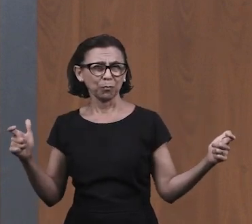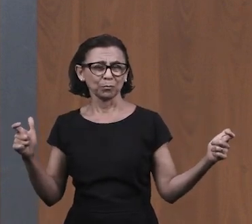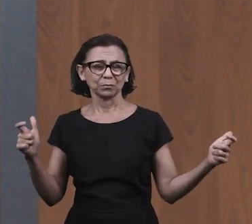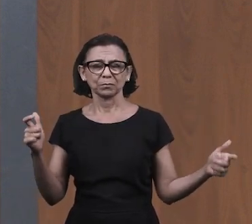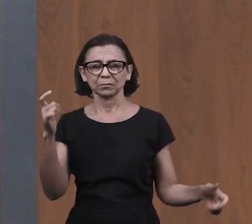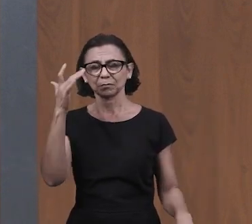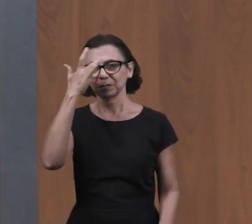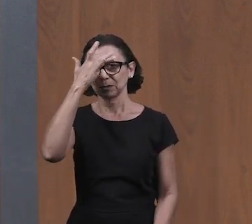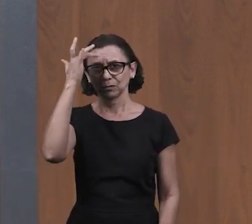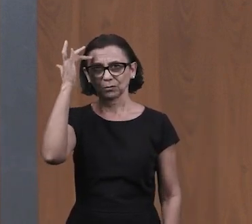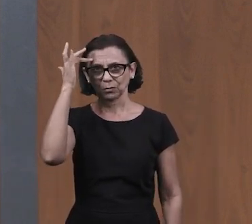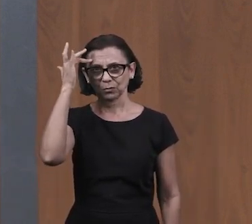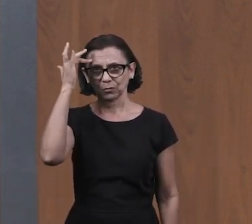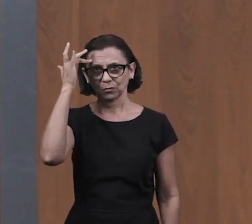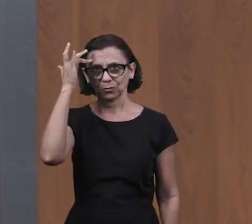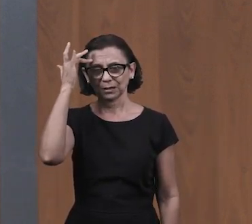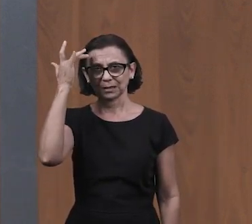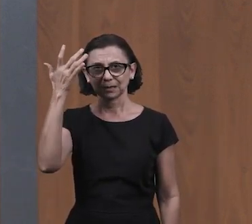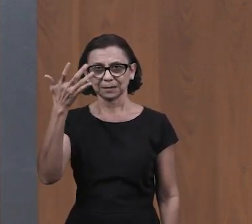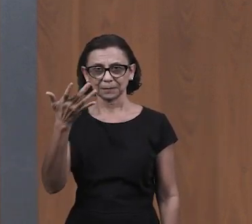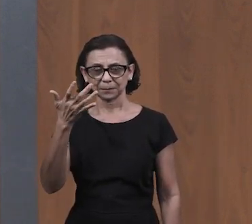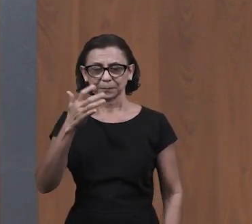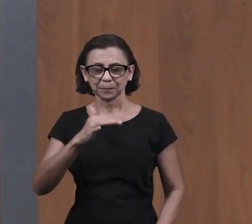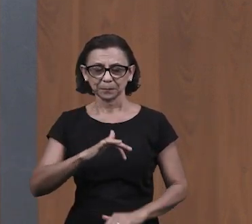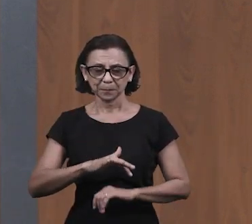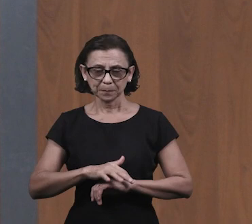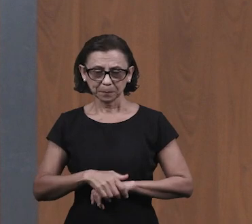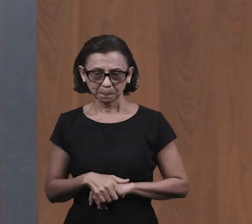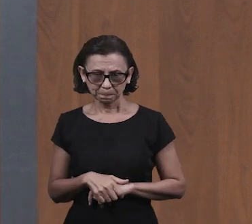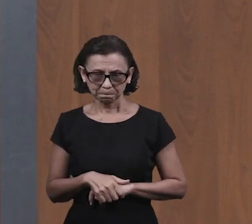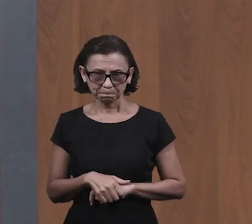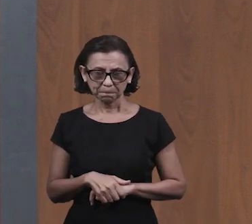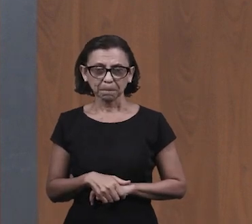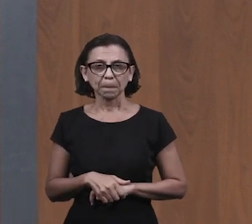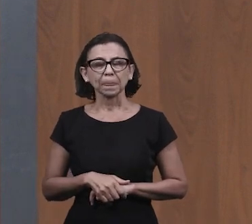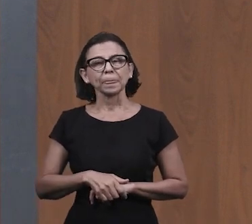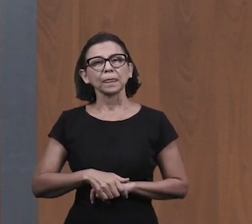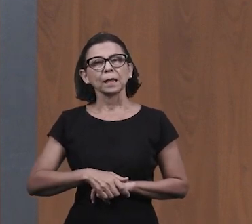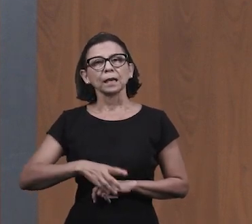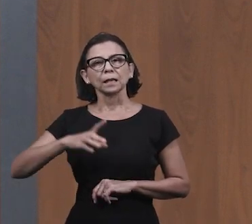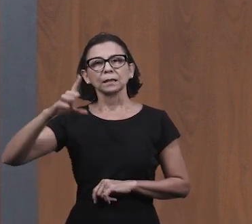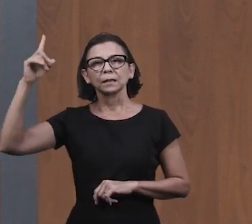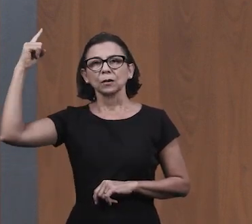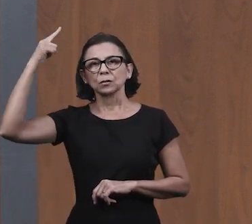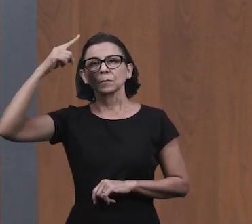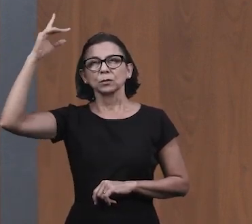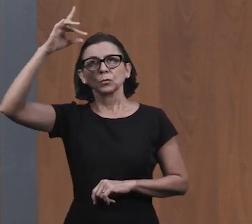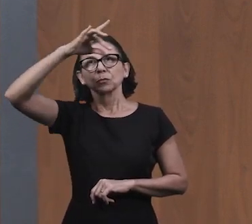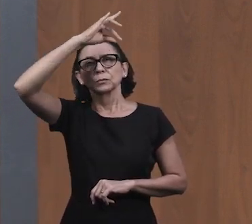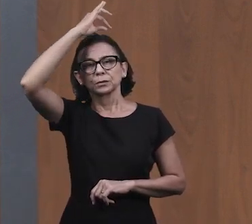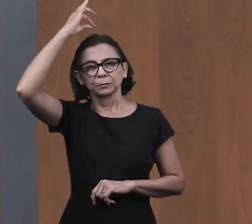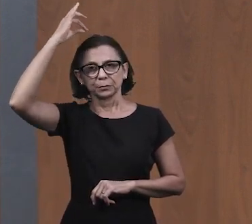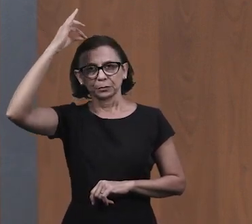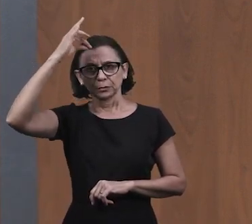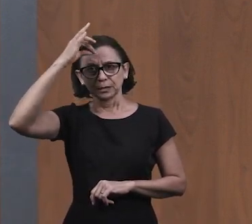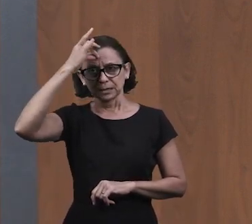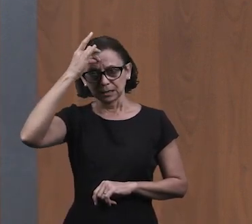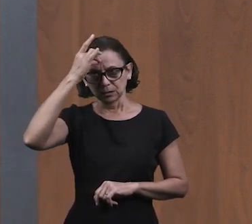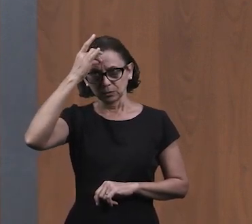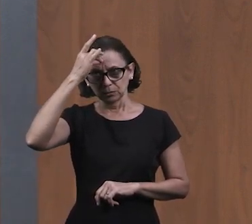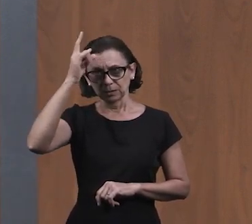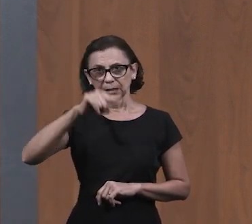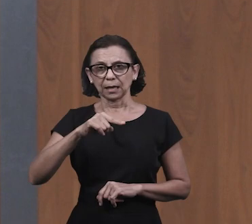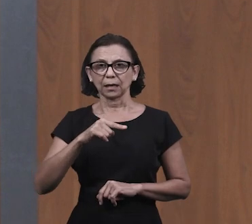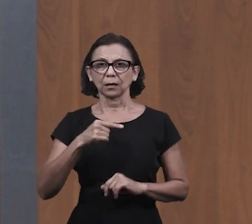bien-aimés, par amour à nous, Dieu il a envoyé son Saint-Esprit, qui est type de serviteur